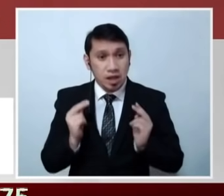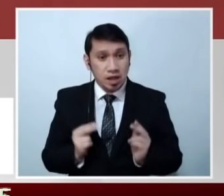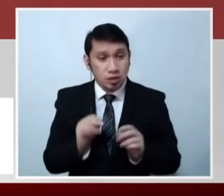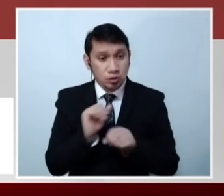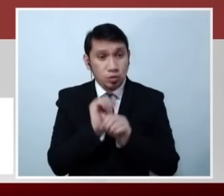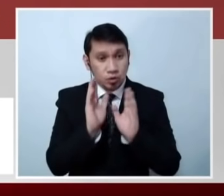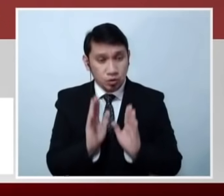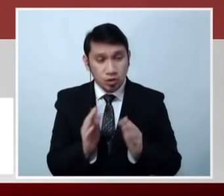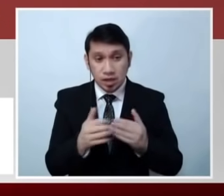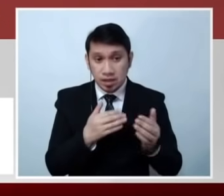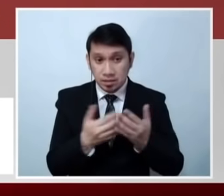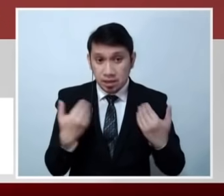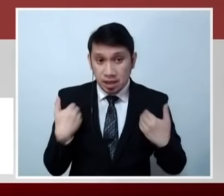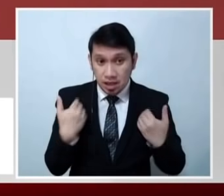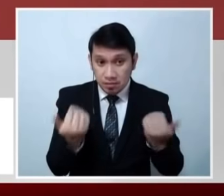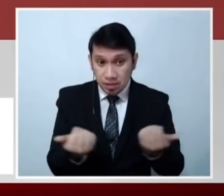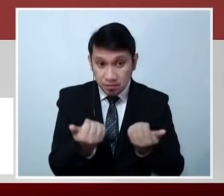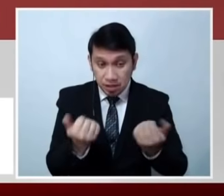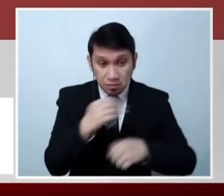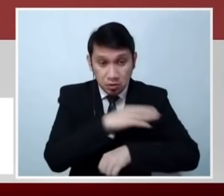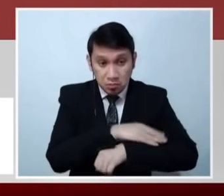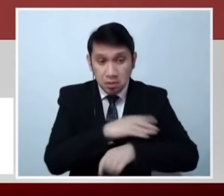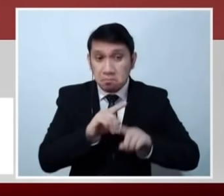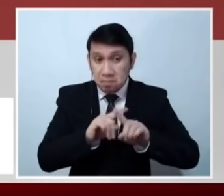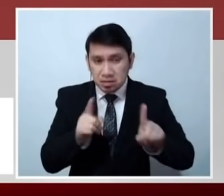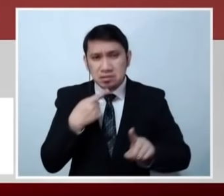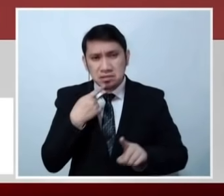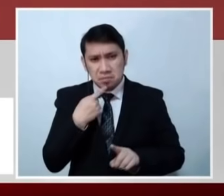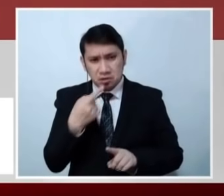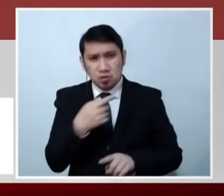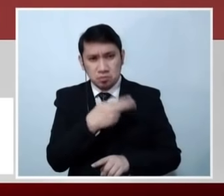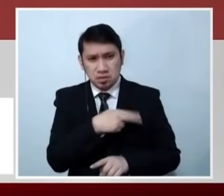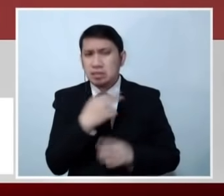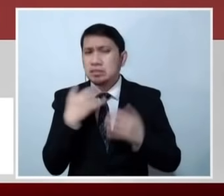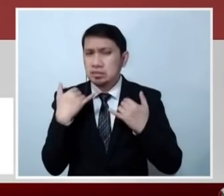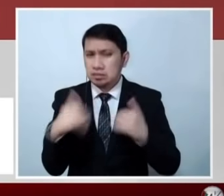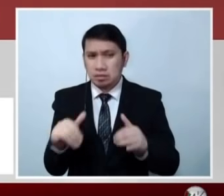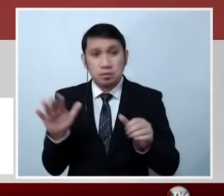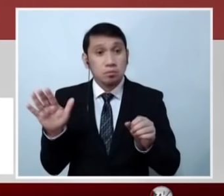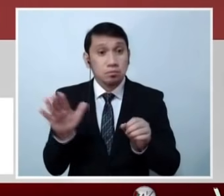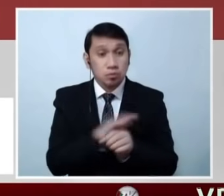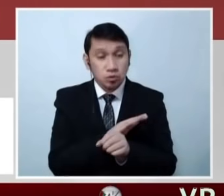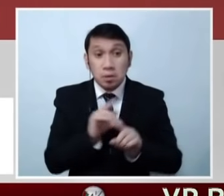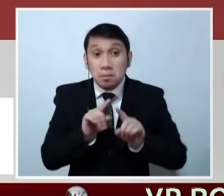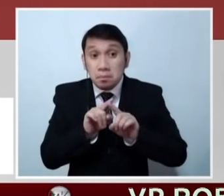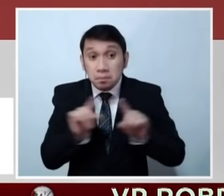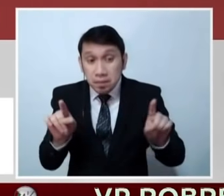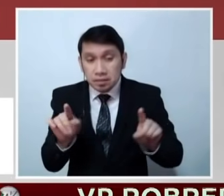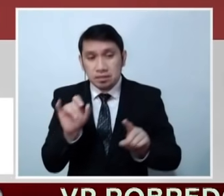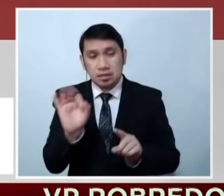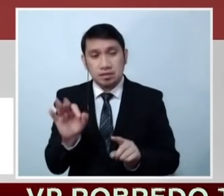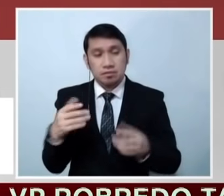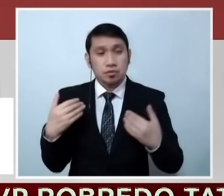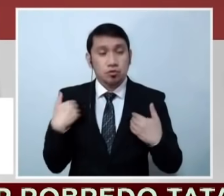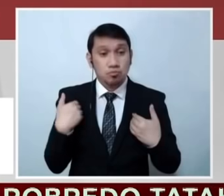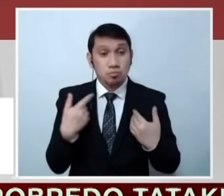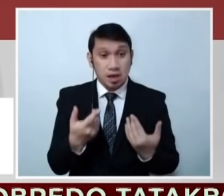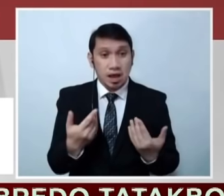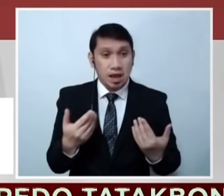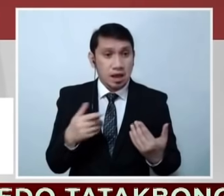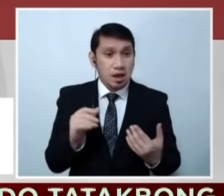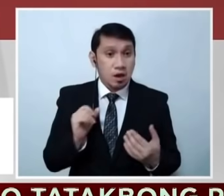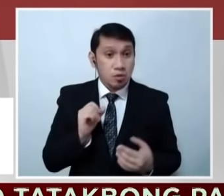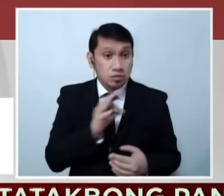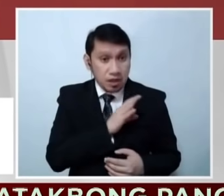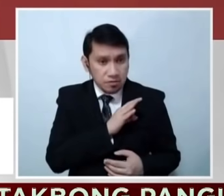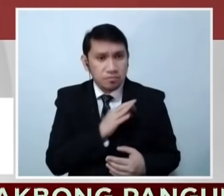kama, syempre sabi ng mga hospital, punuan pa rin sila. Pero pag yung mga hospital na enough yung number of healthcare workers nila,